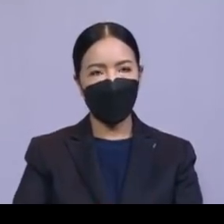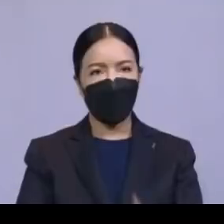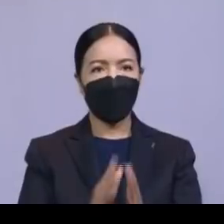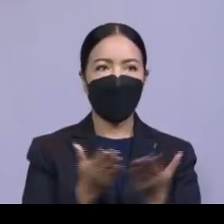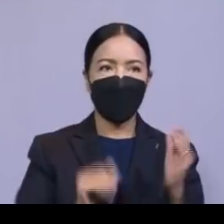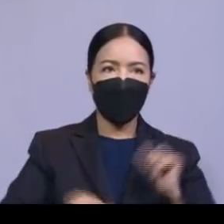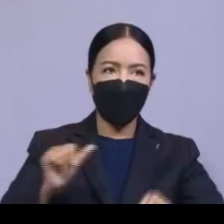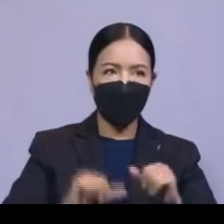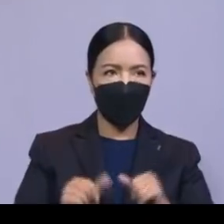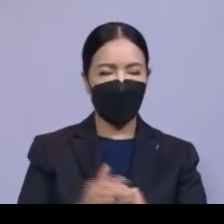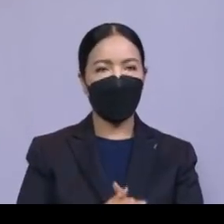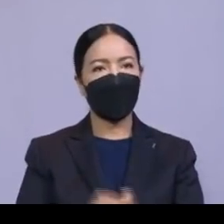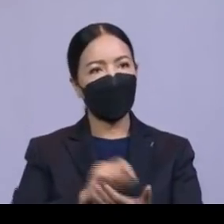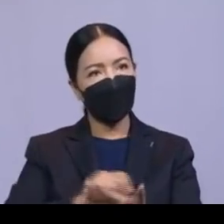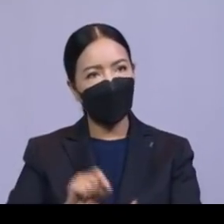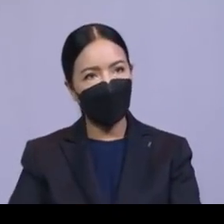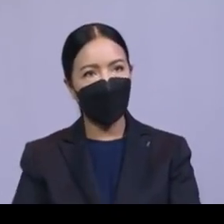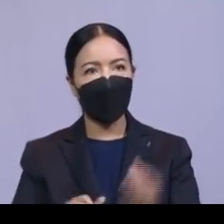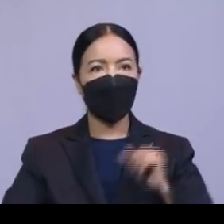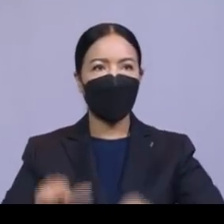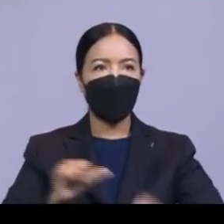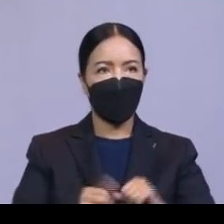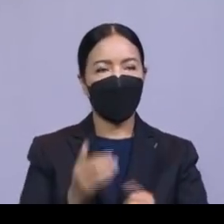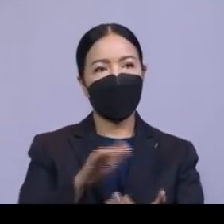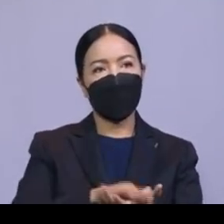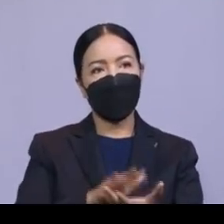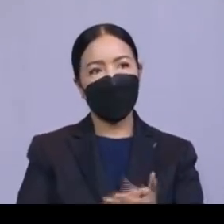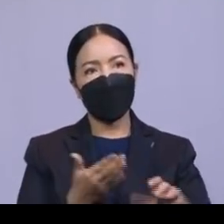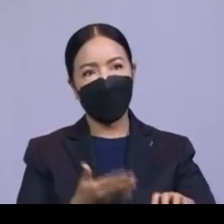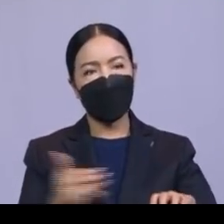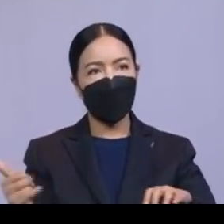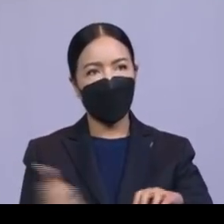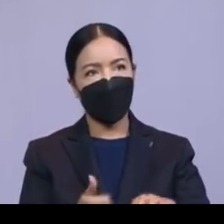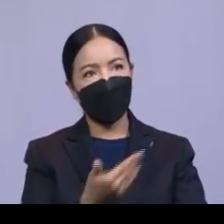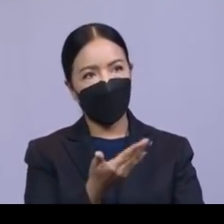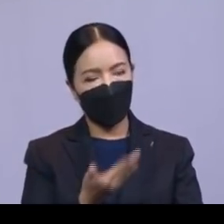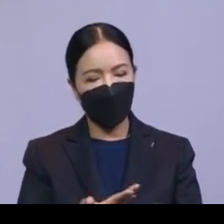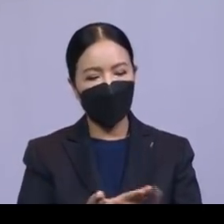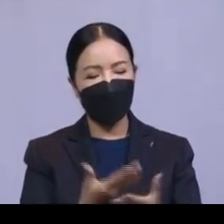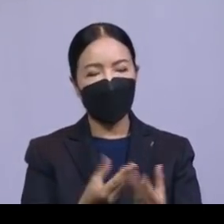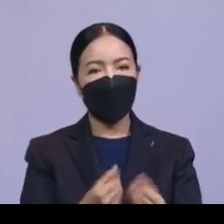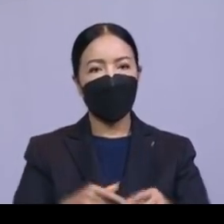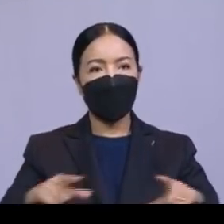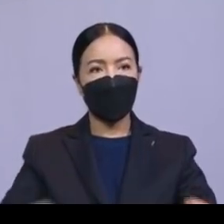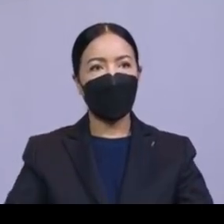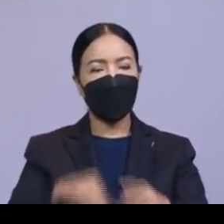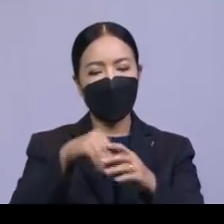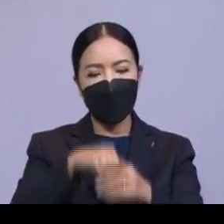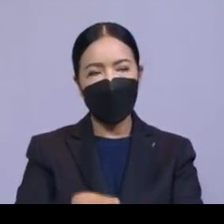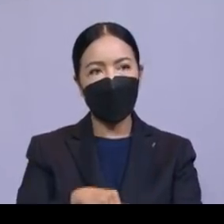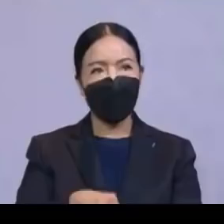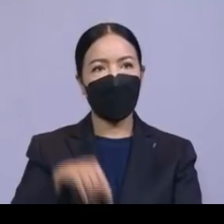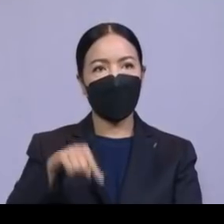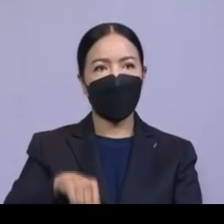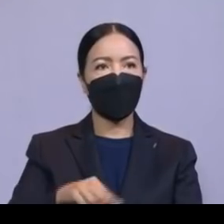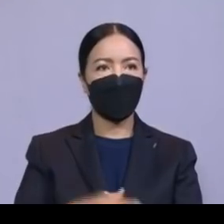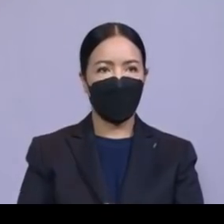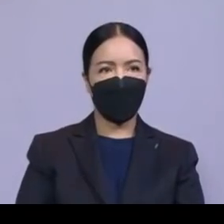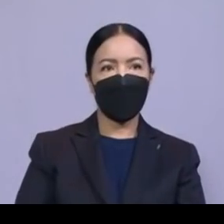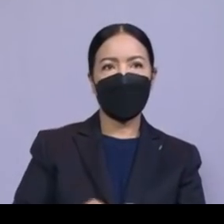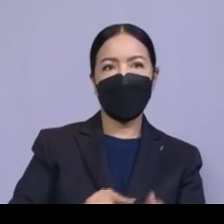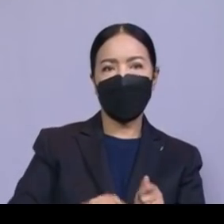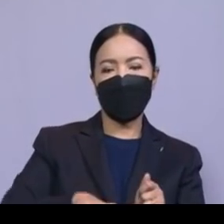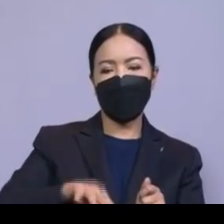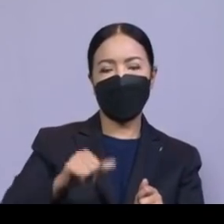แต่ปางก่อนค่ะท่านเป็นนักเขียนด้วยครอบและโรงเรียนนี้เคยมีคนมาติดต่อขอซื้อที่ดินเพราะว่าอยู่ใจกลางเป็น Prime area